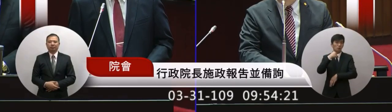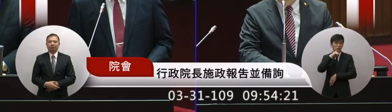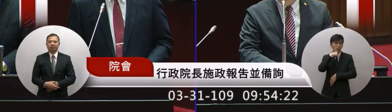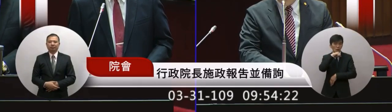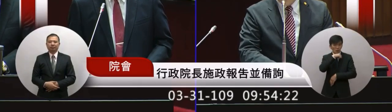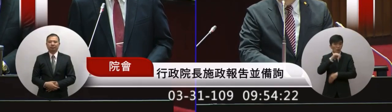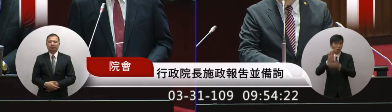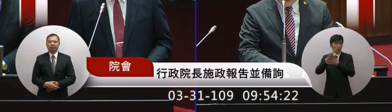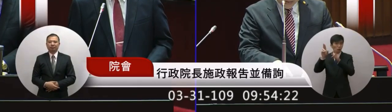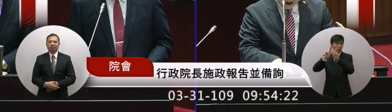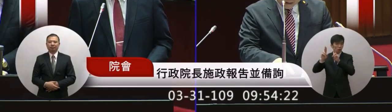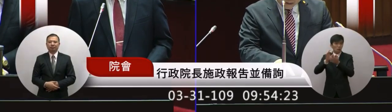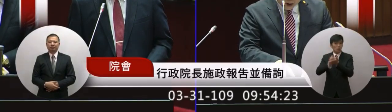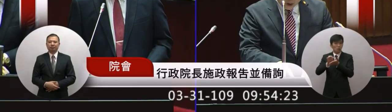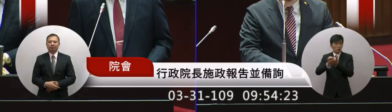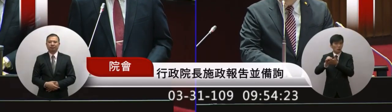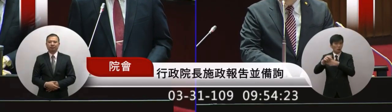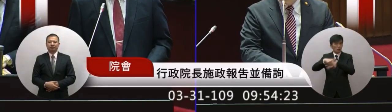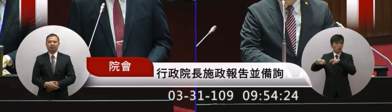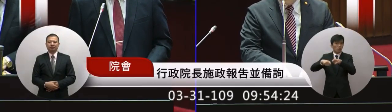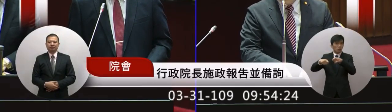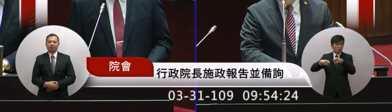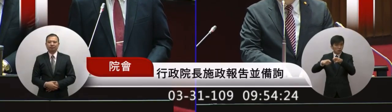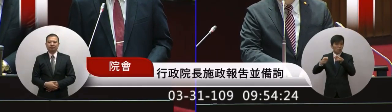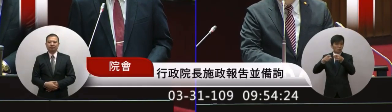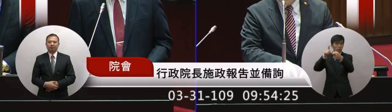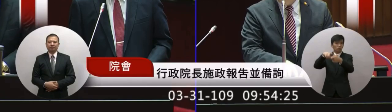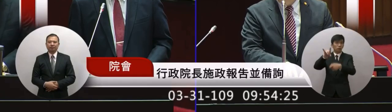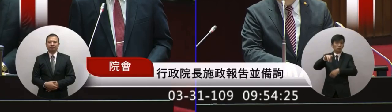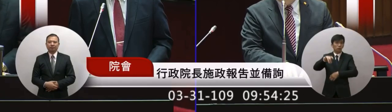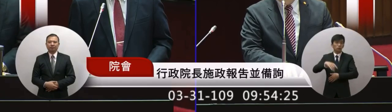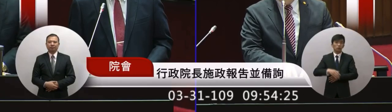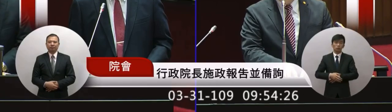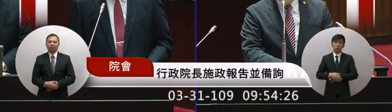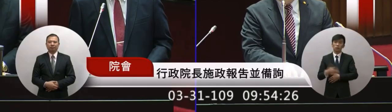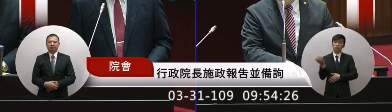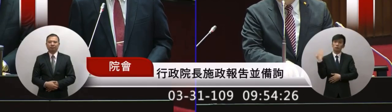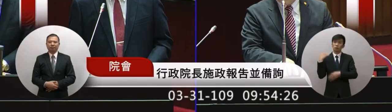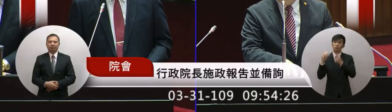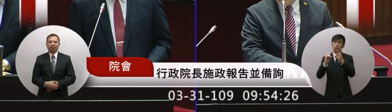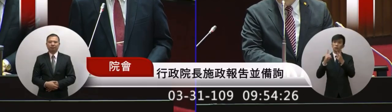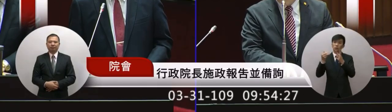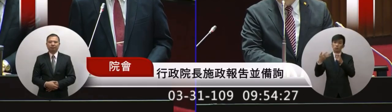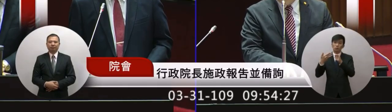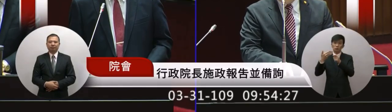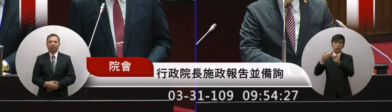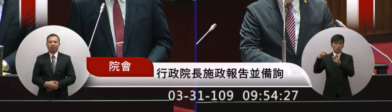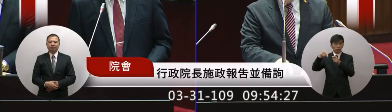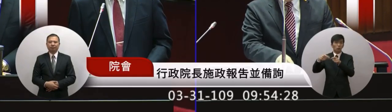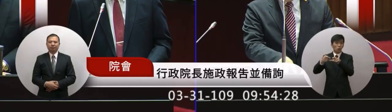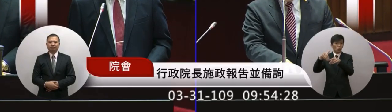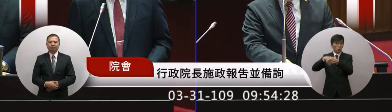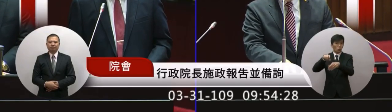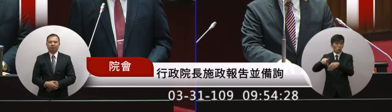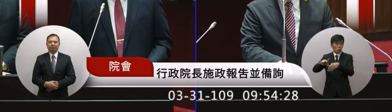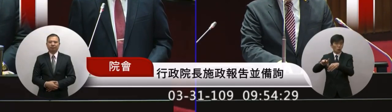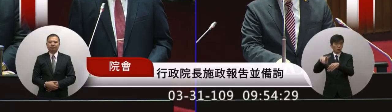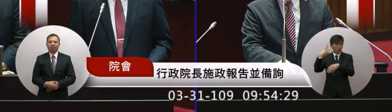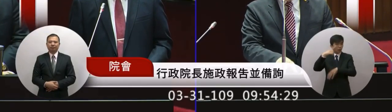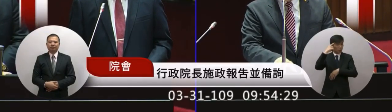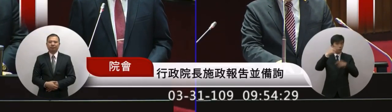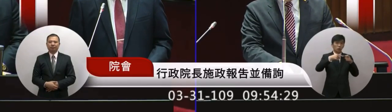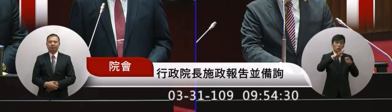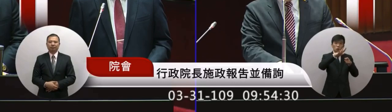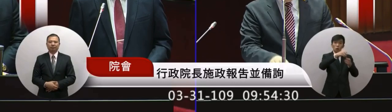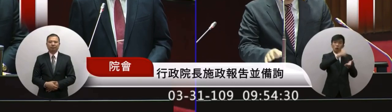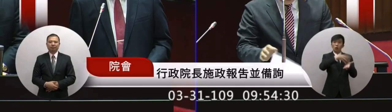怎么走哈？那为什么就是2018年会有一个以核养绿公投，然后明年会有一个核